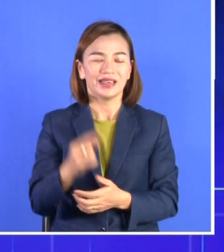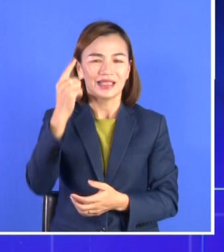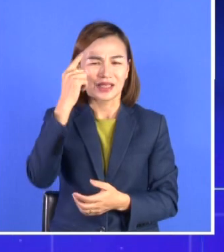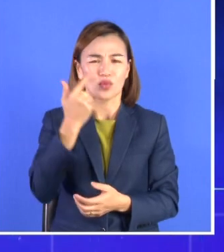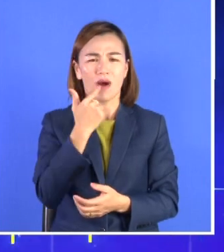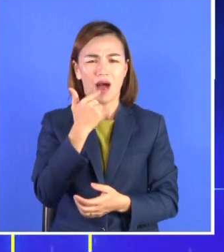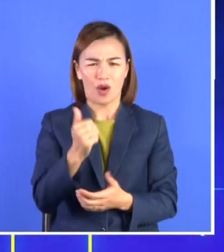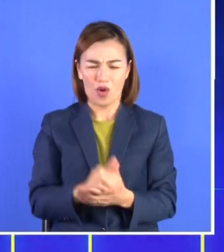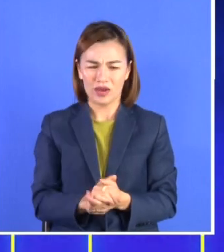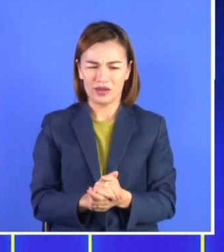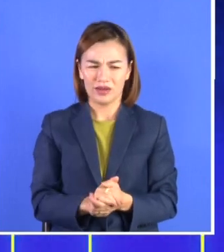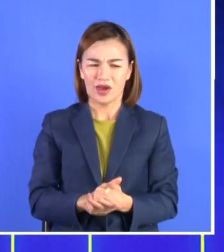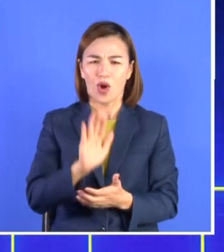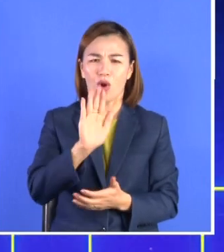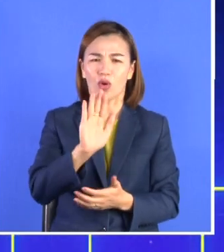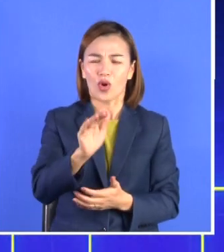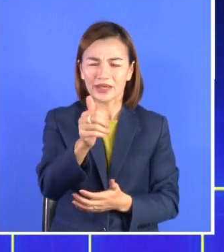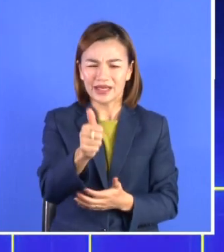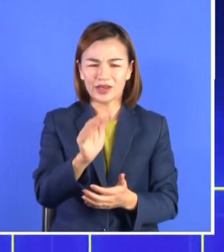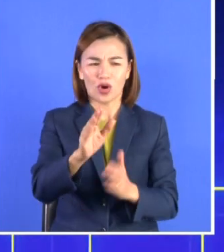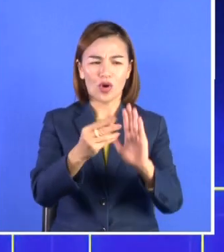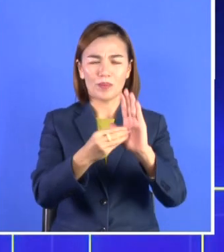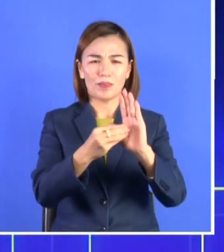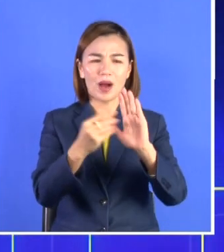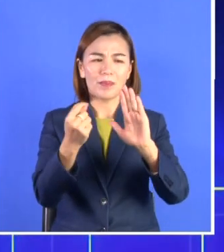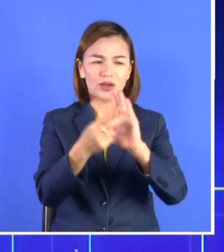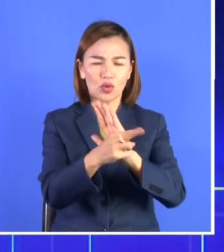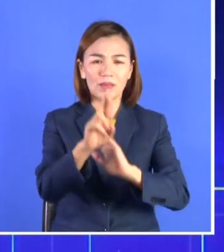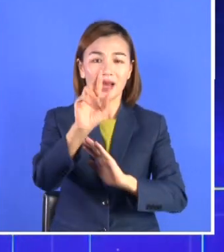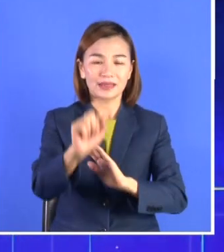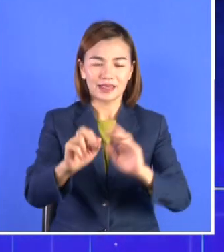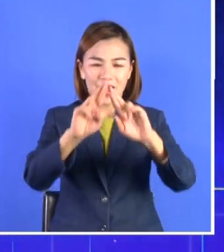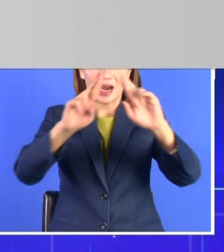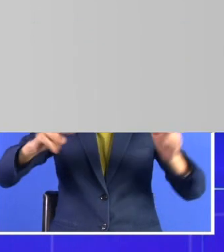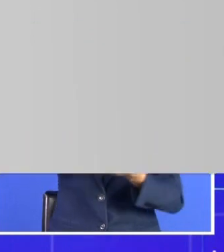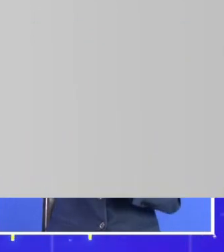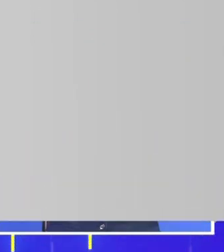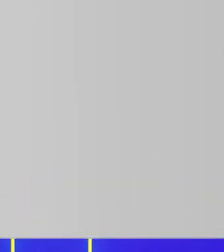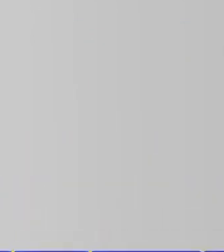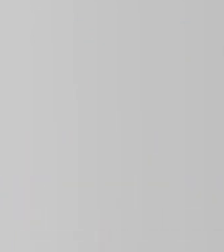ดีเมืองปทุมธานีพี่แป๊ะก๋วยเตี๋ยวเรือเนี่ย พูดถึงรังสิตคลองรังสิตมันต้องมีร้านก๋วยเตี๋ยวเรือน ะ